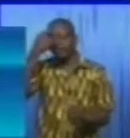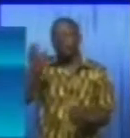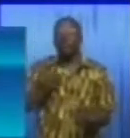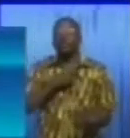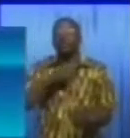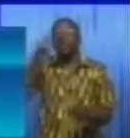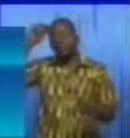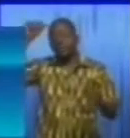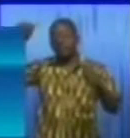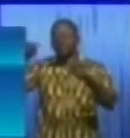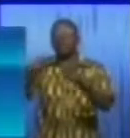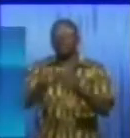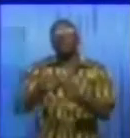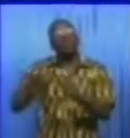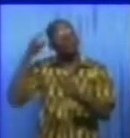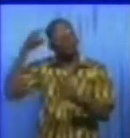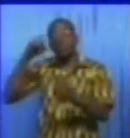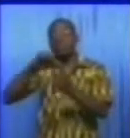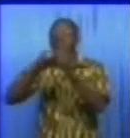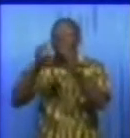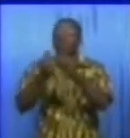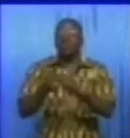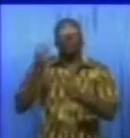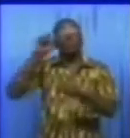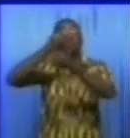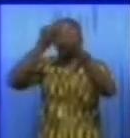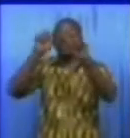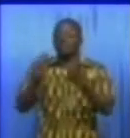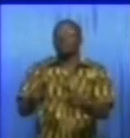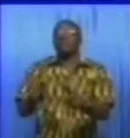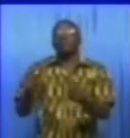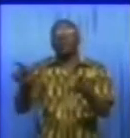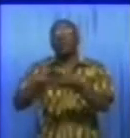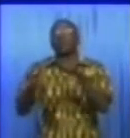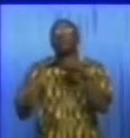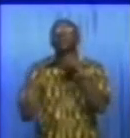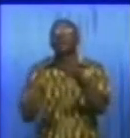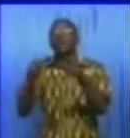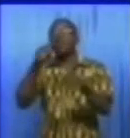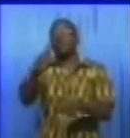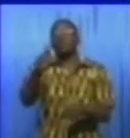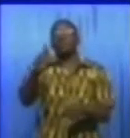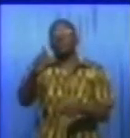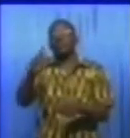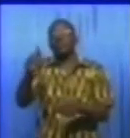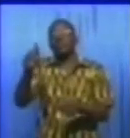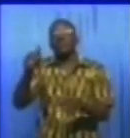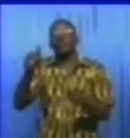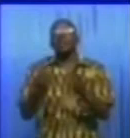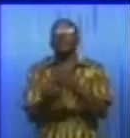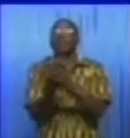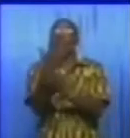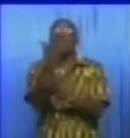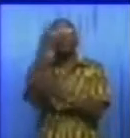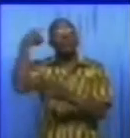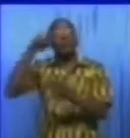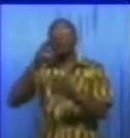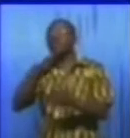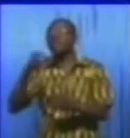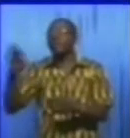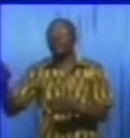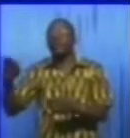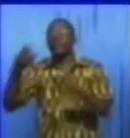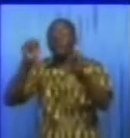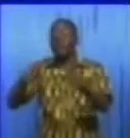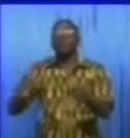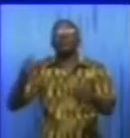sommes d'accord donc des enjeux de cette question. Comme il l'a dit lui-même, la croissance démographique du Burkina Faso peut